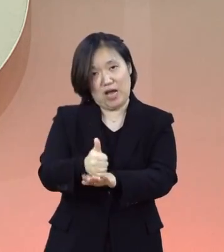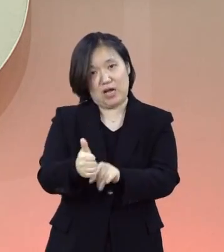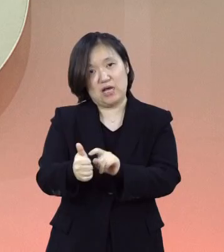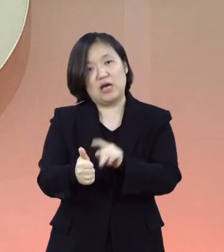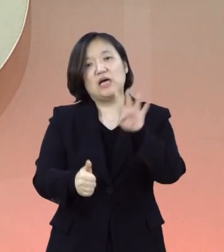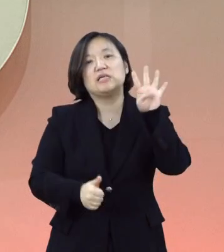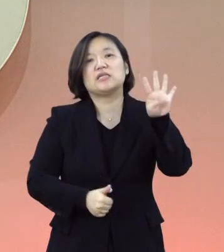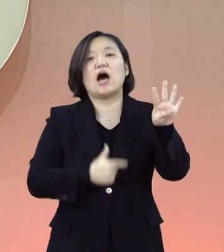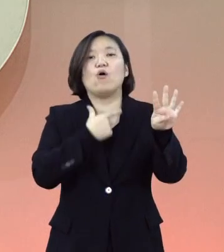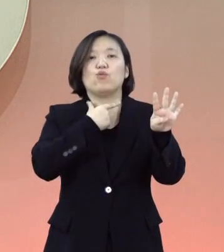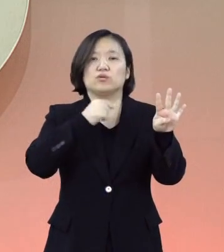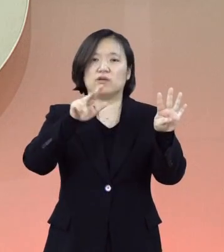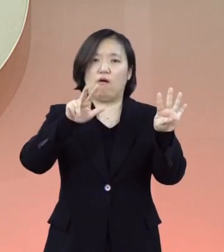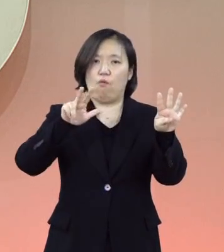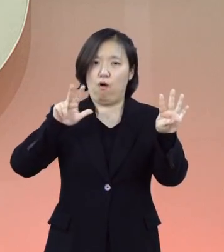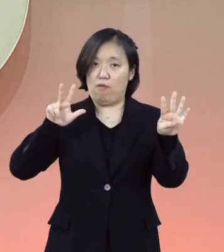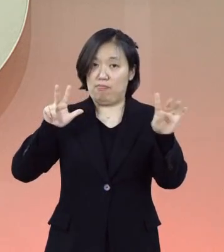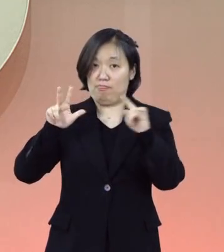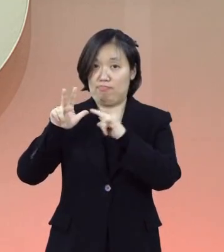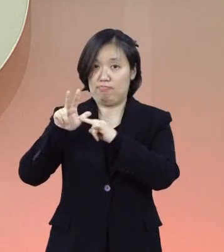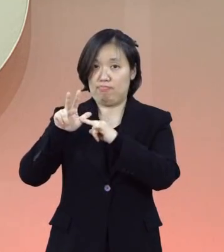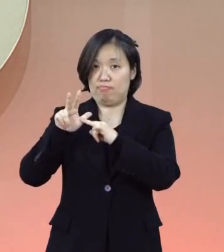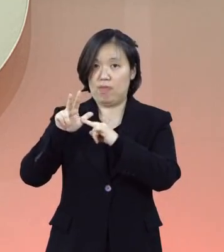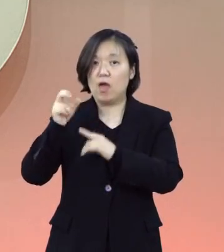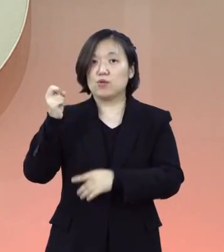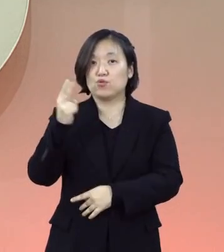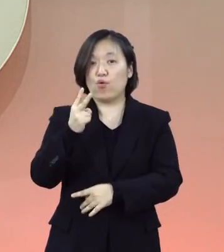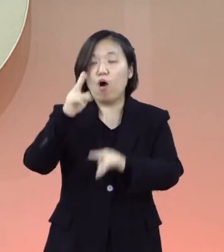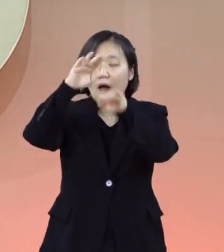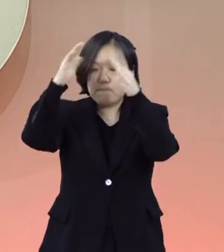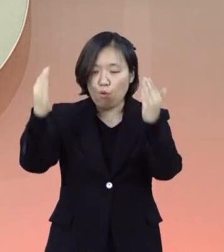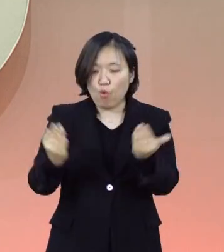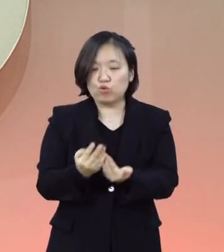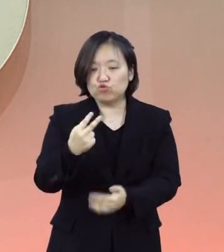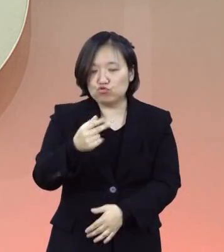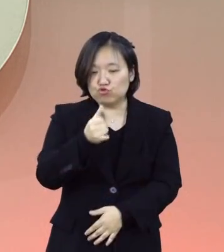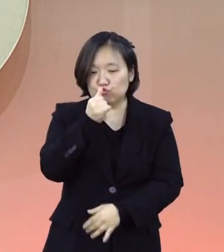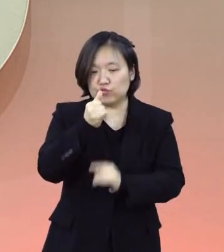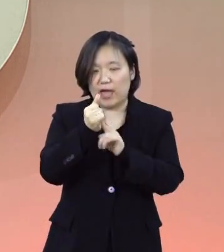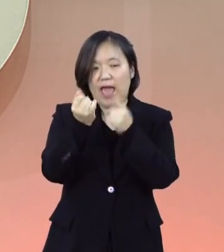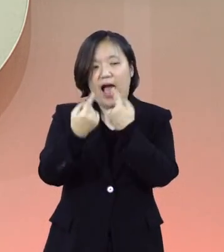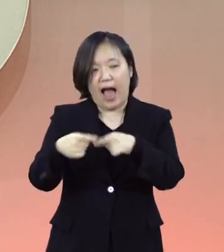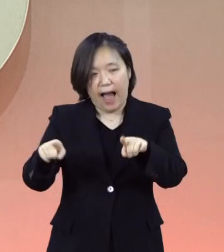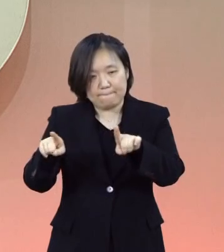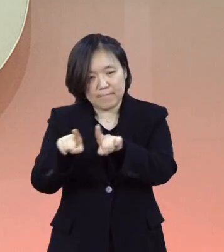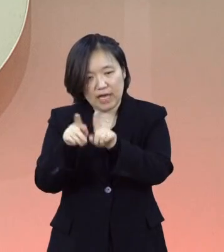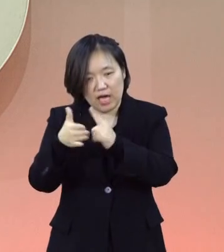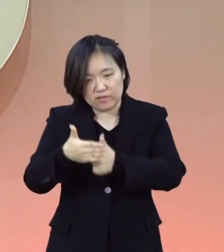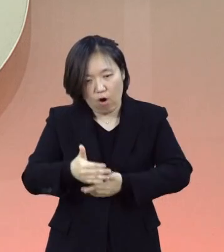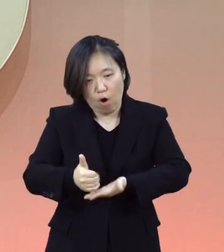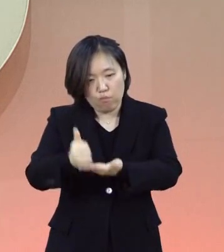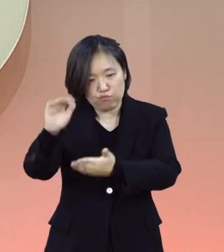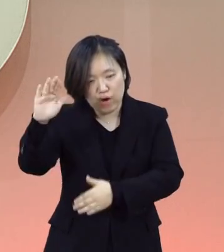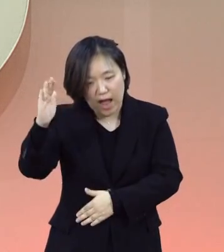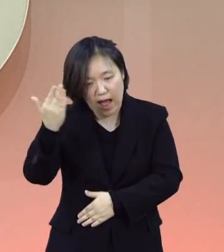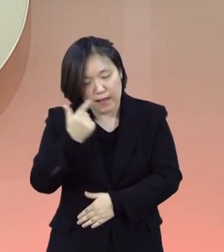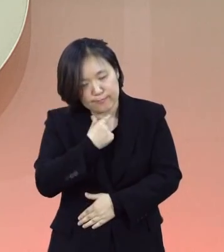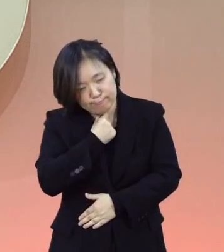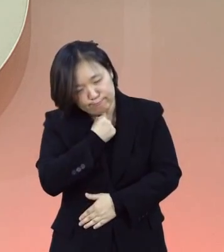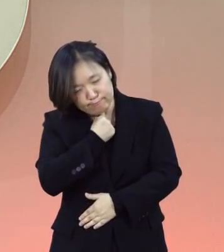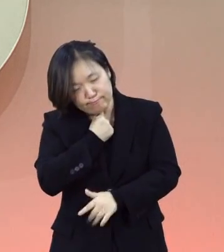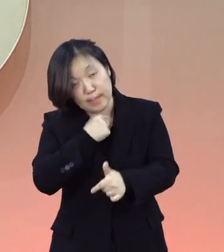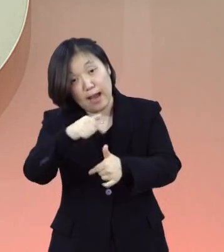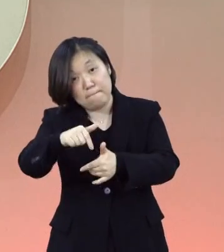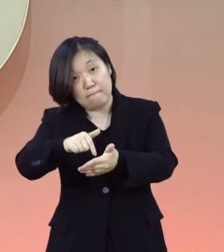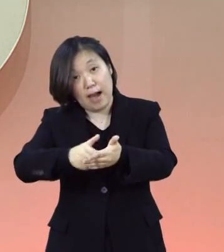사옹서원 혹은 모든 중생 다 함께 성불하여 지이다 라는